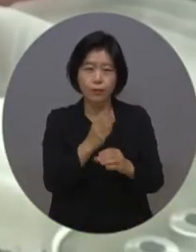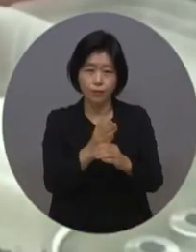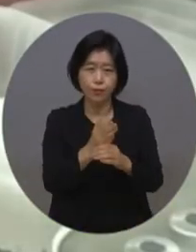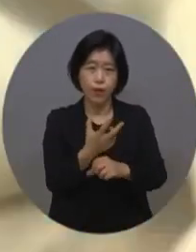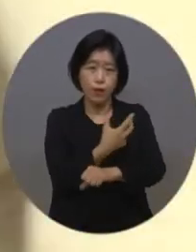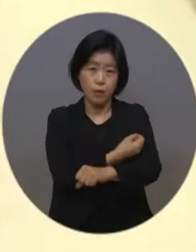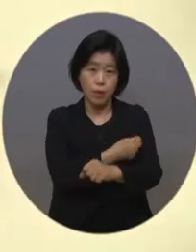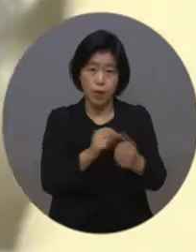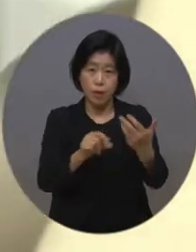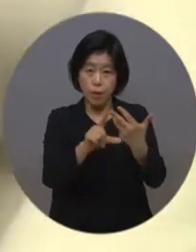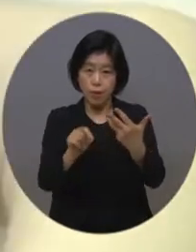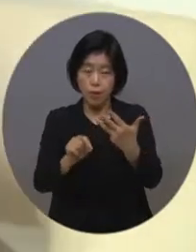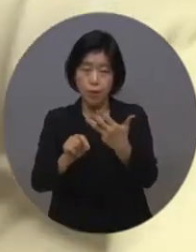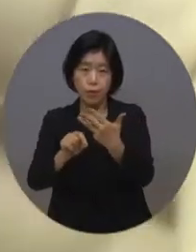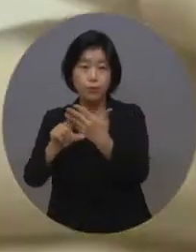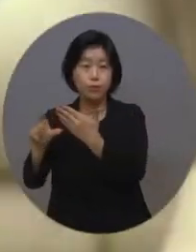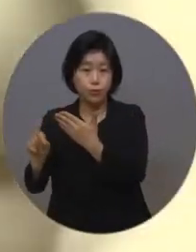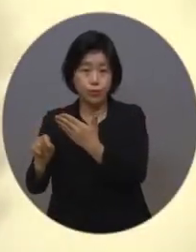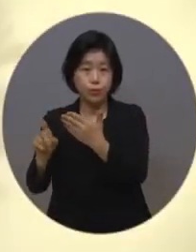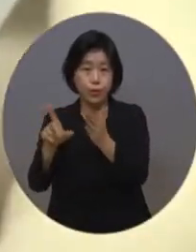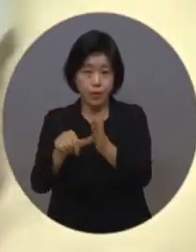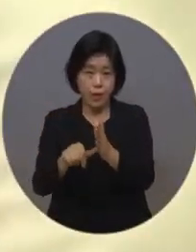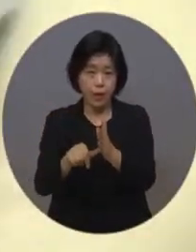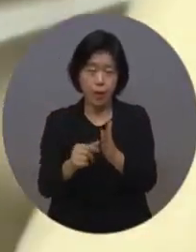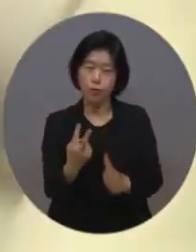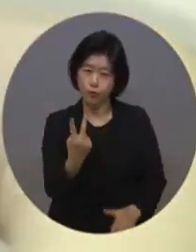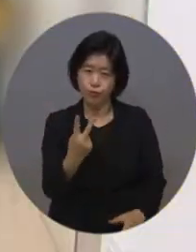중 mRNA 백신으로 시행됩니다.